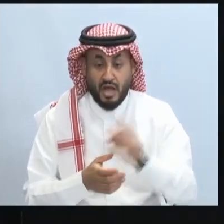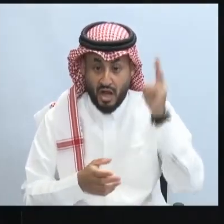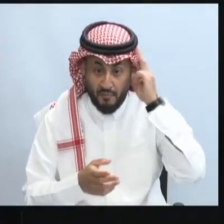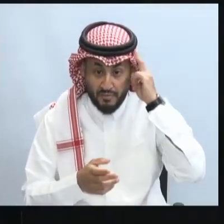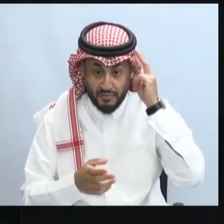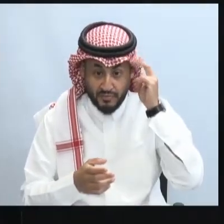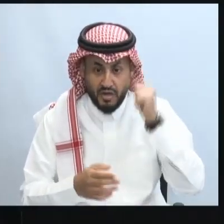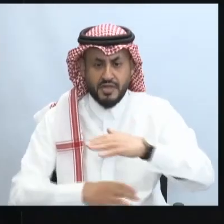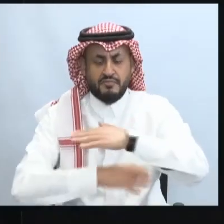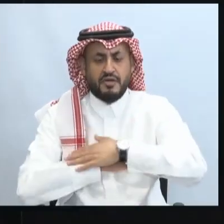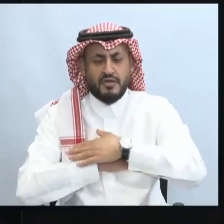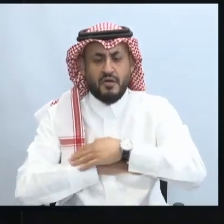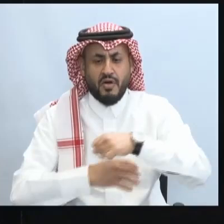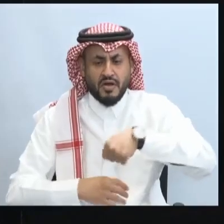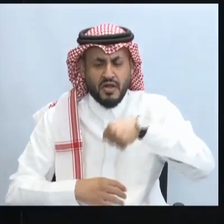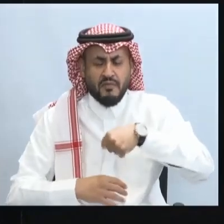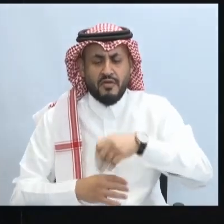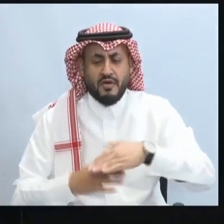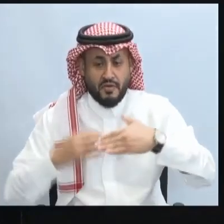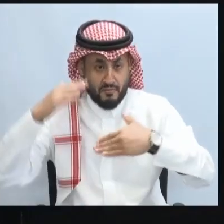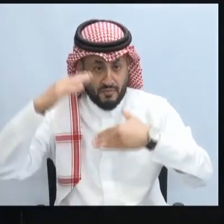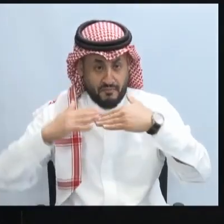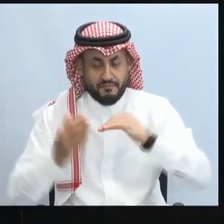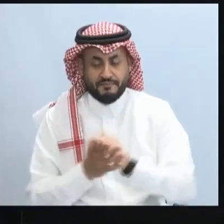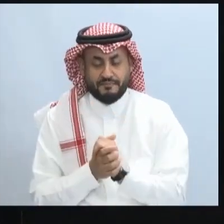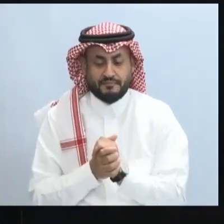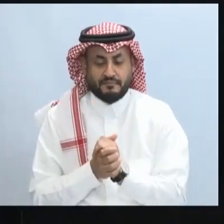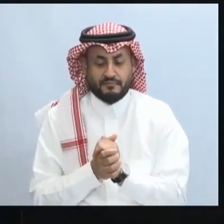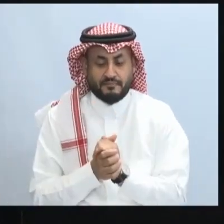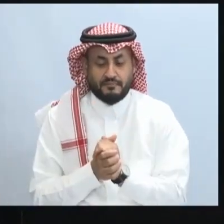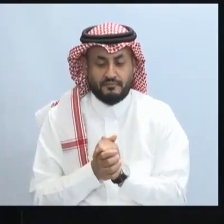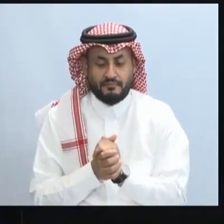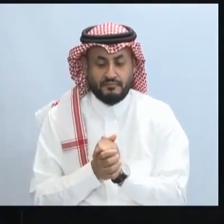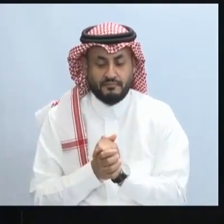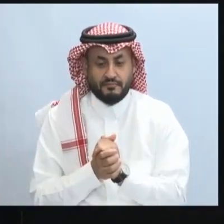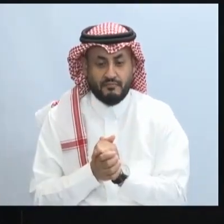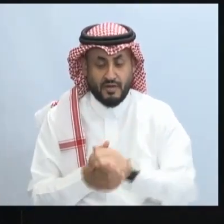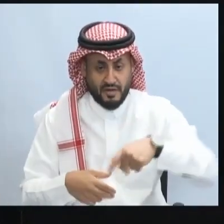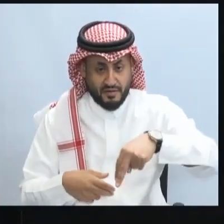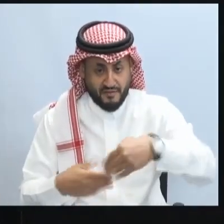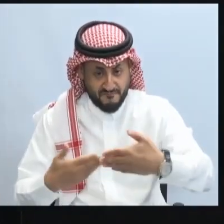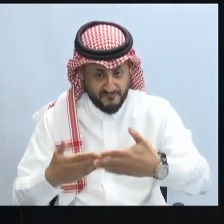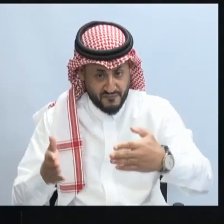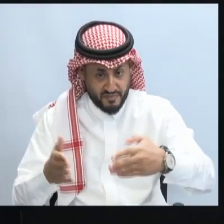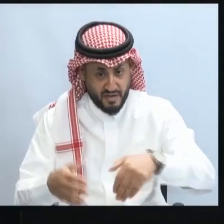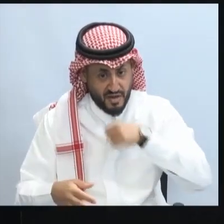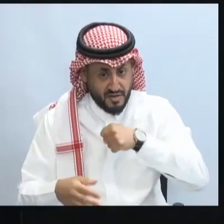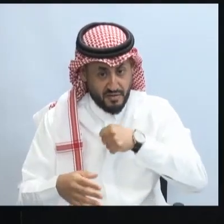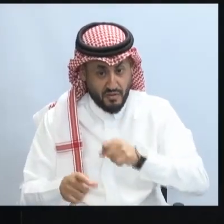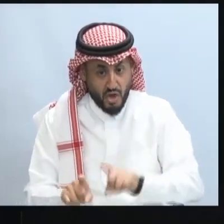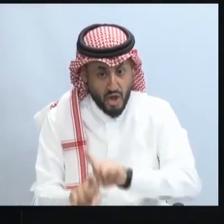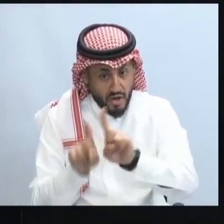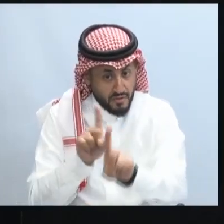احترام الكبير ومراعاته ولذلك اذا كنت اريد ان ادخل مع باب هناك شخص كبير لا